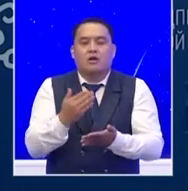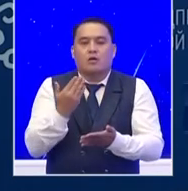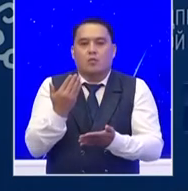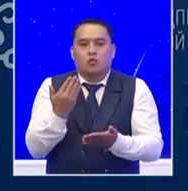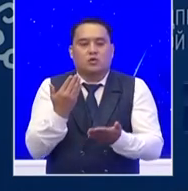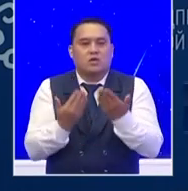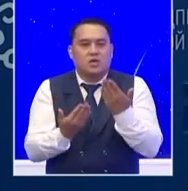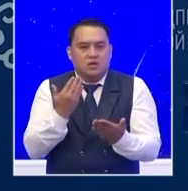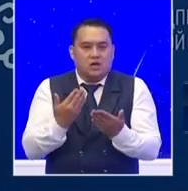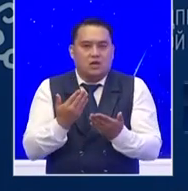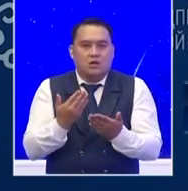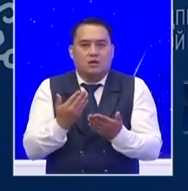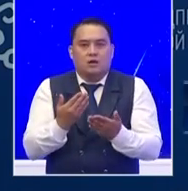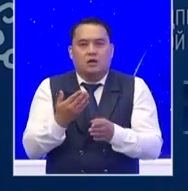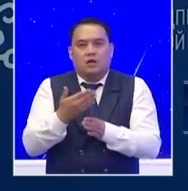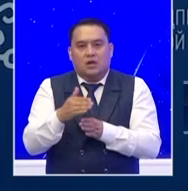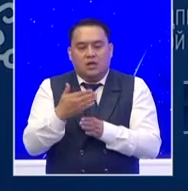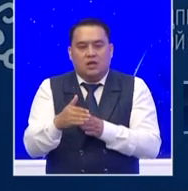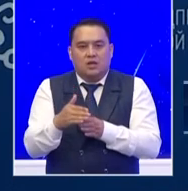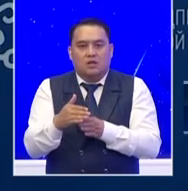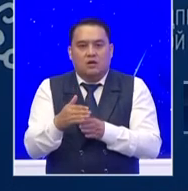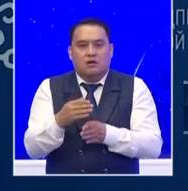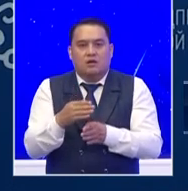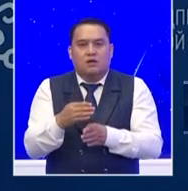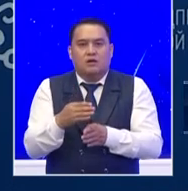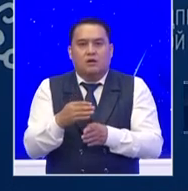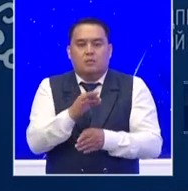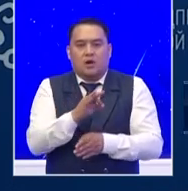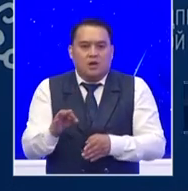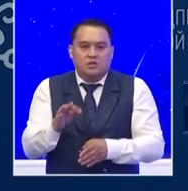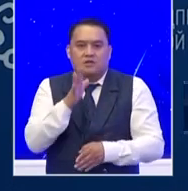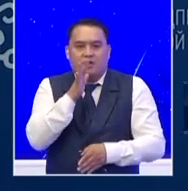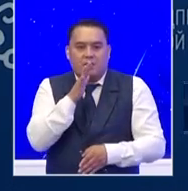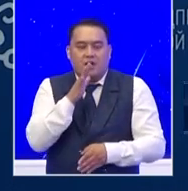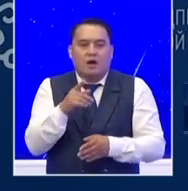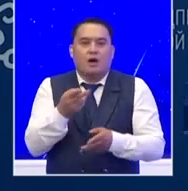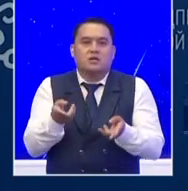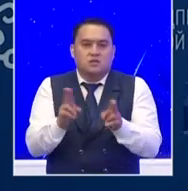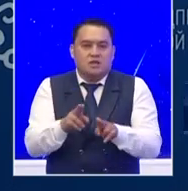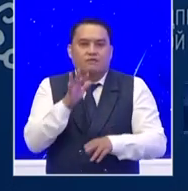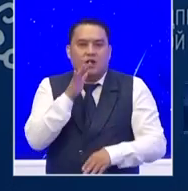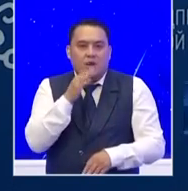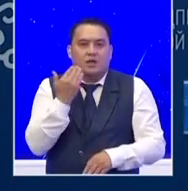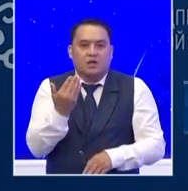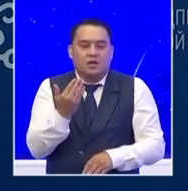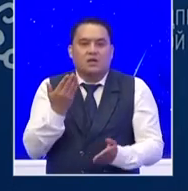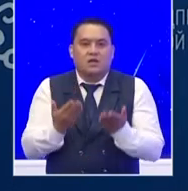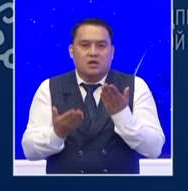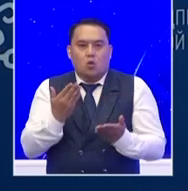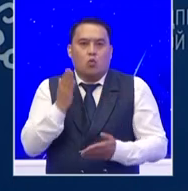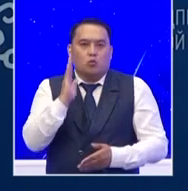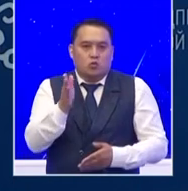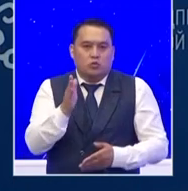либо распределение остаточного долга и вознаграждения на период, на остаток срока, либо он